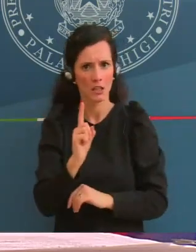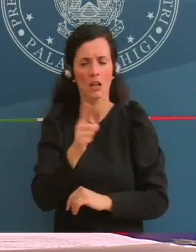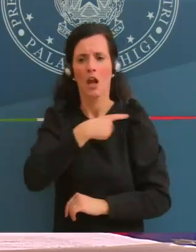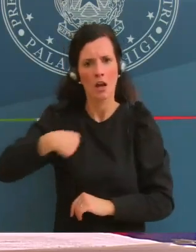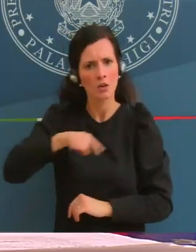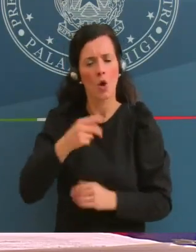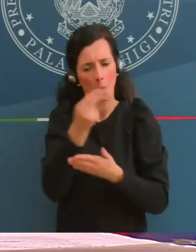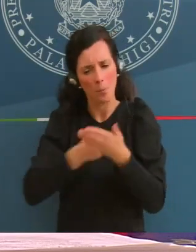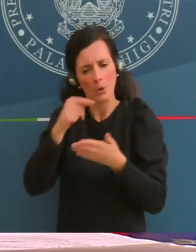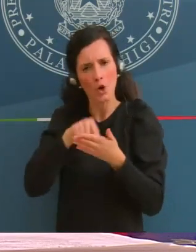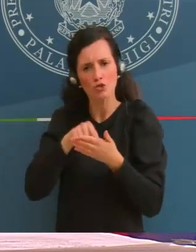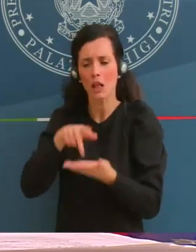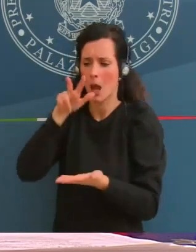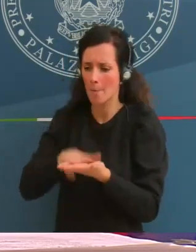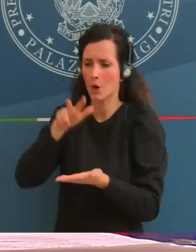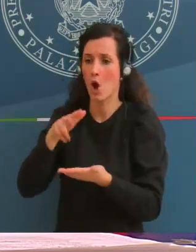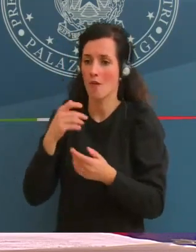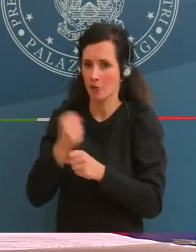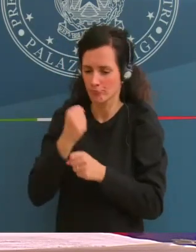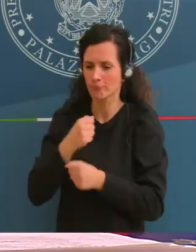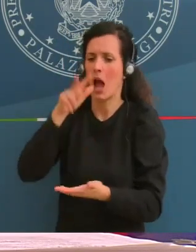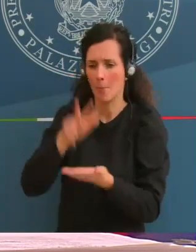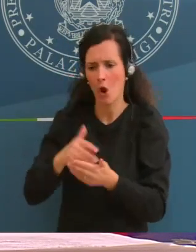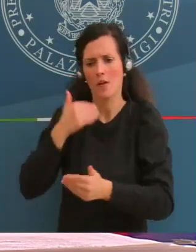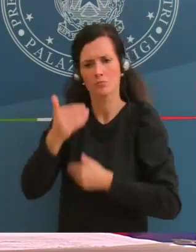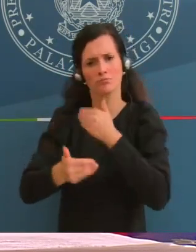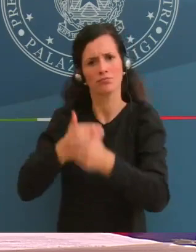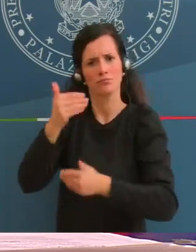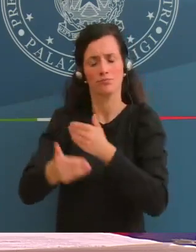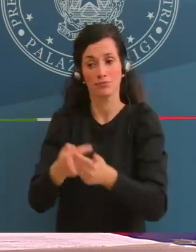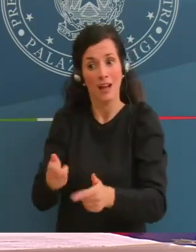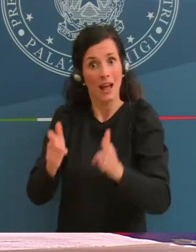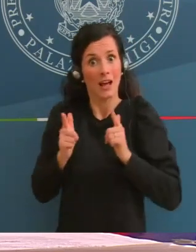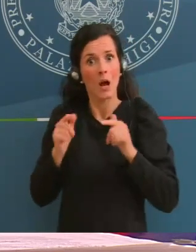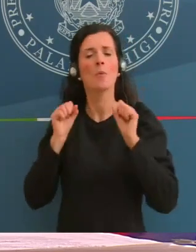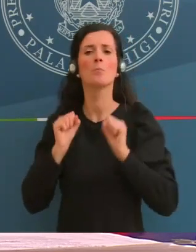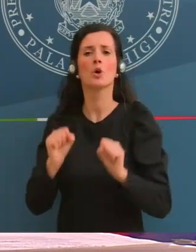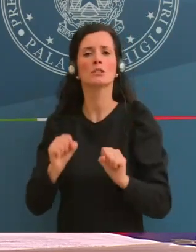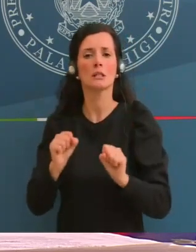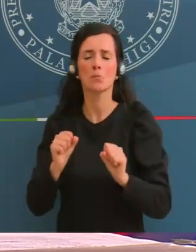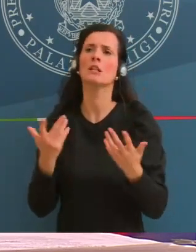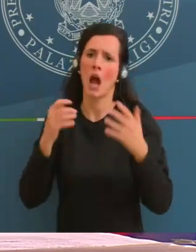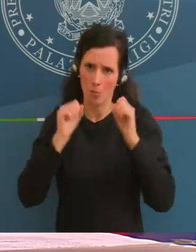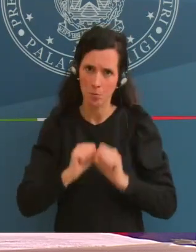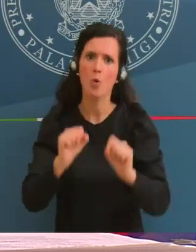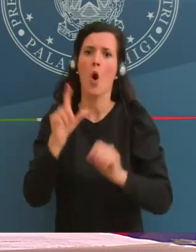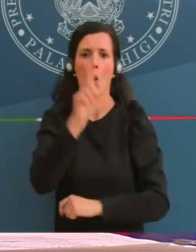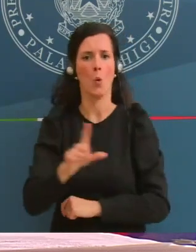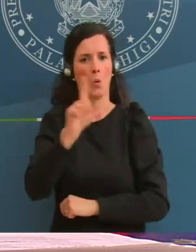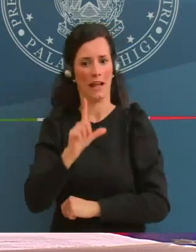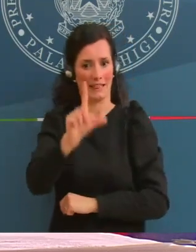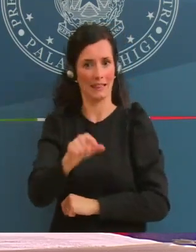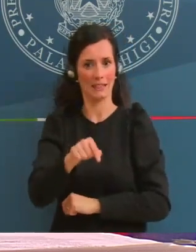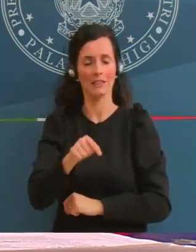di poter approvare la struttura di governance su cui ci sono delle differenze ma voi che cosa pensate che le differenti vedute